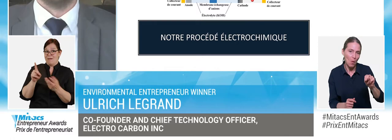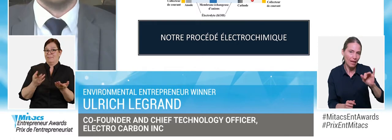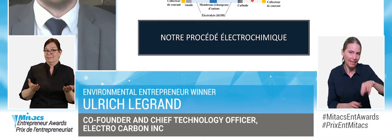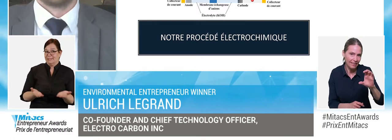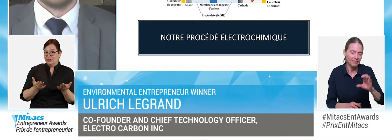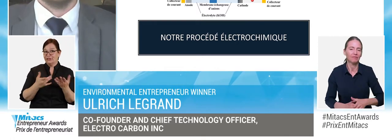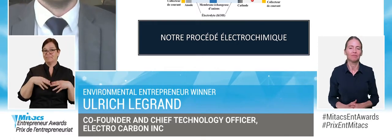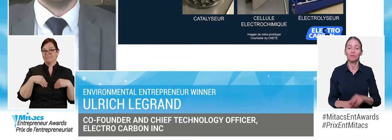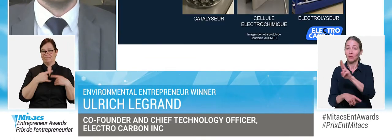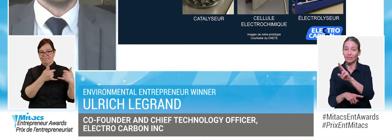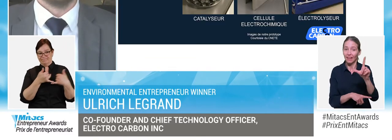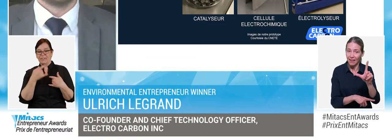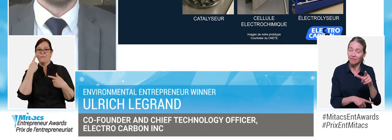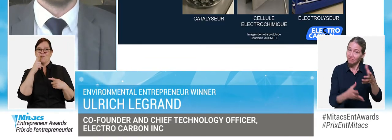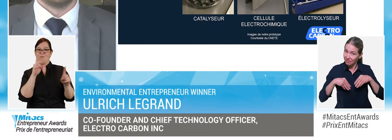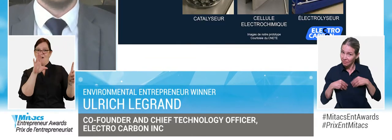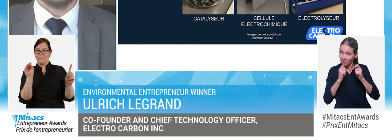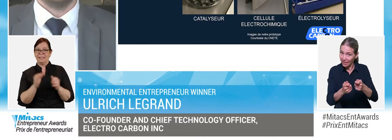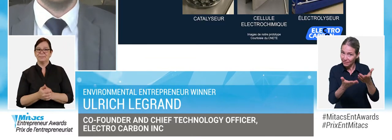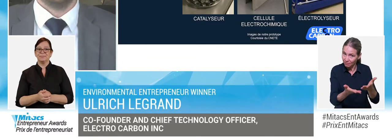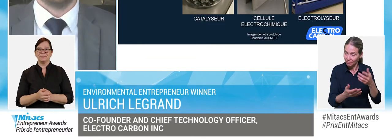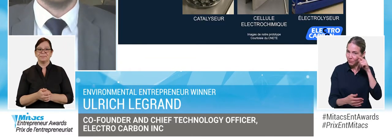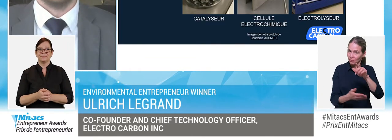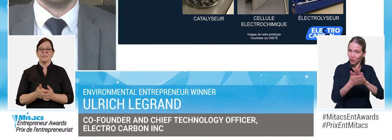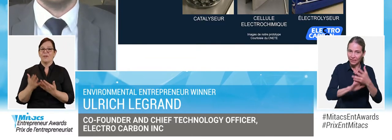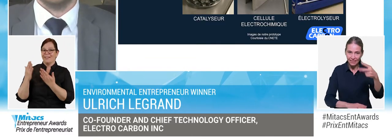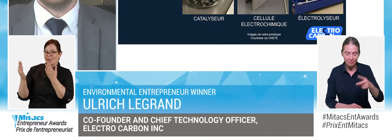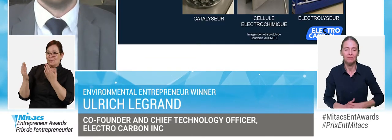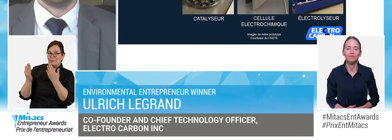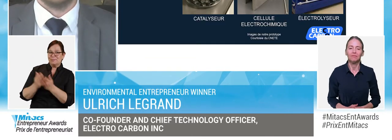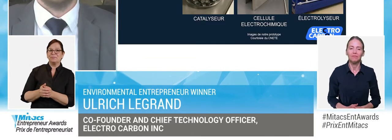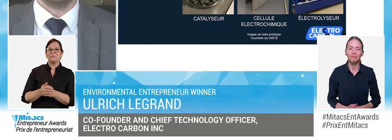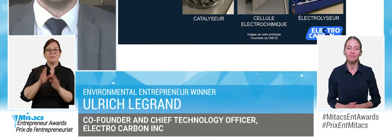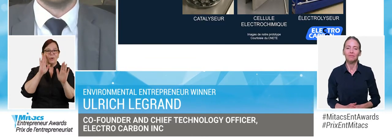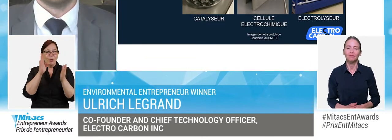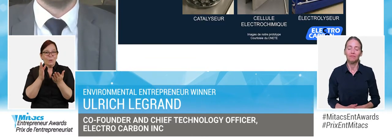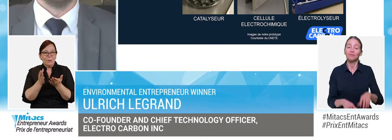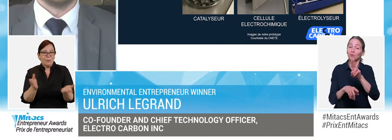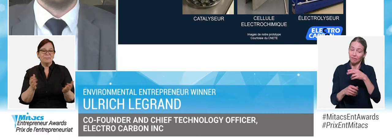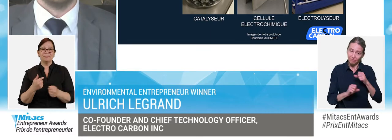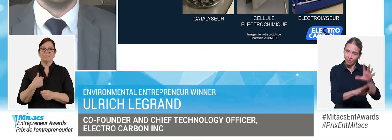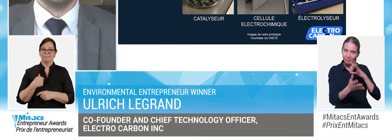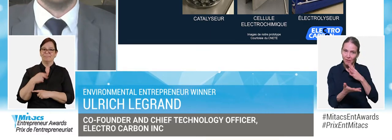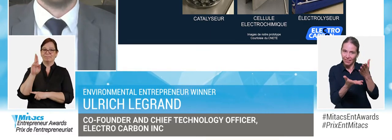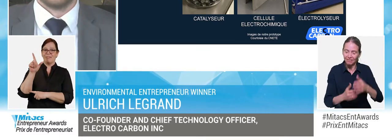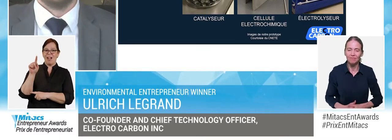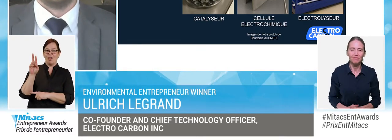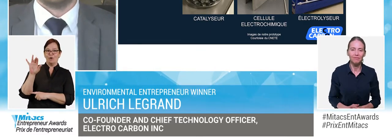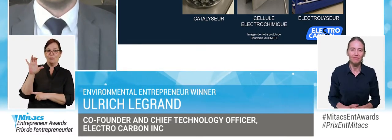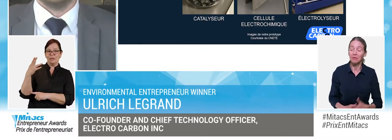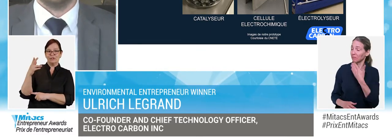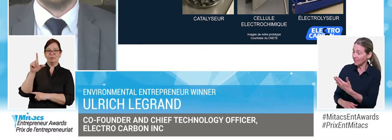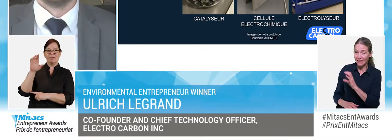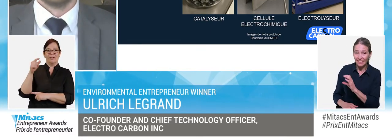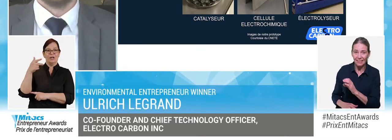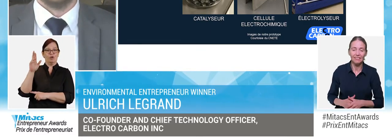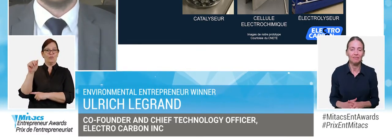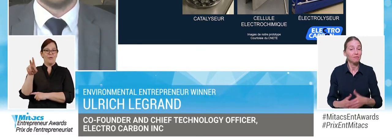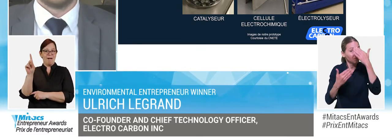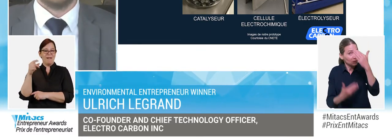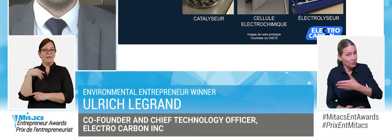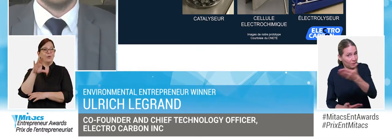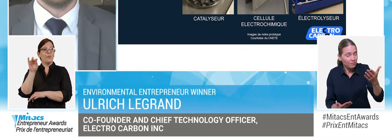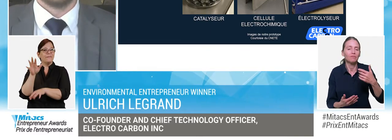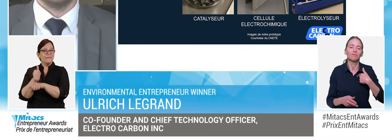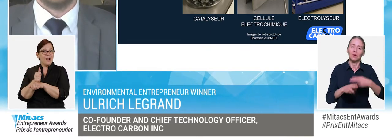de développement. Nous en sommes présentement à l'étape de développement technologique et de mise à l'échelle de notre procédé. Plus précisément, sur